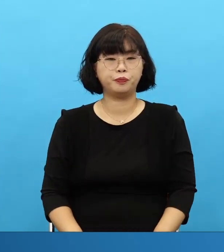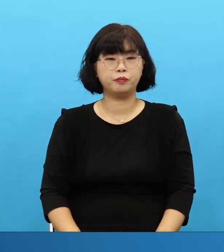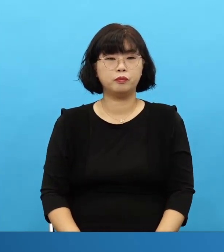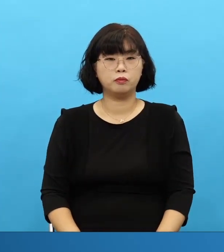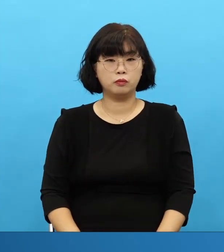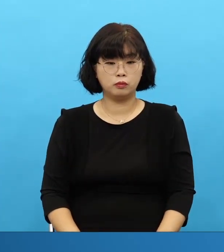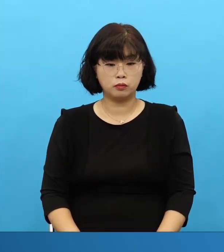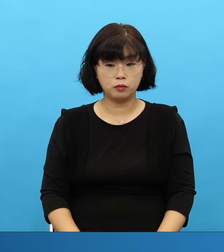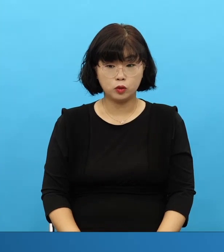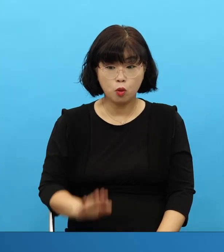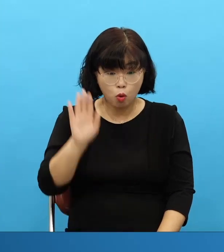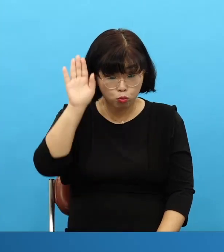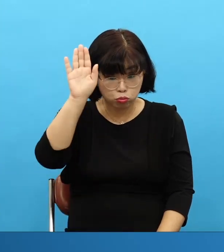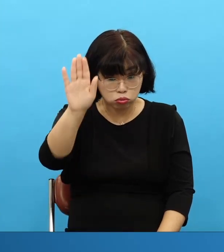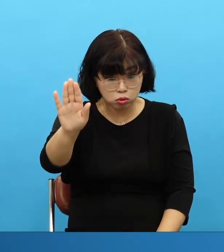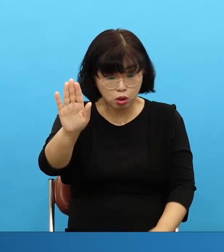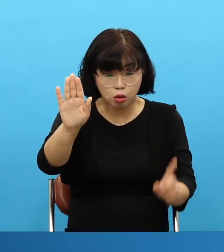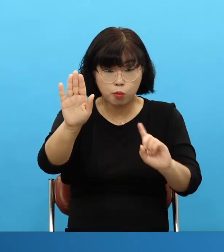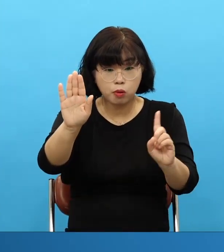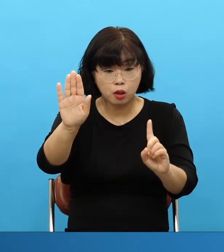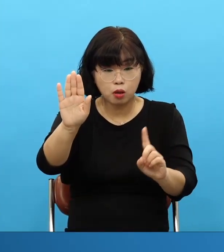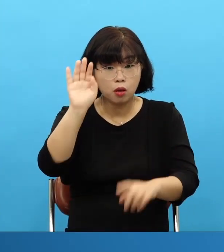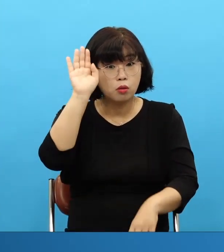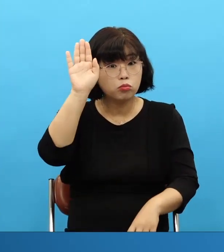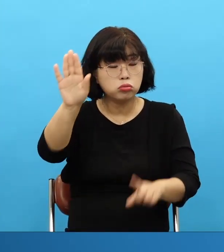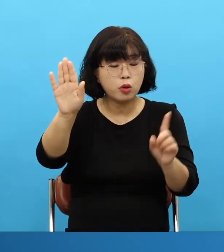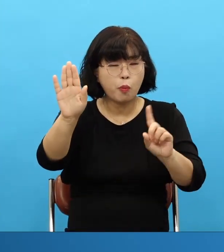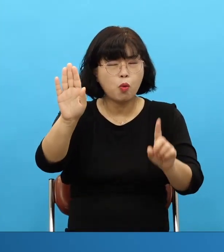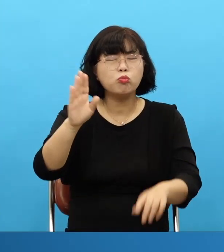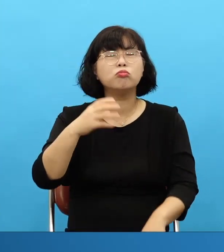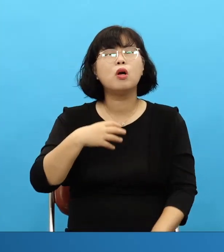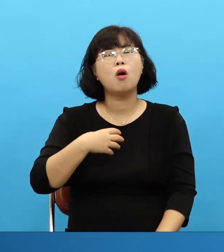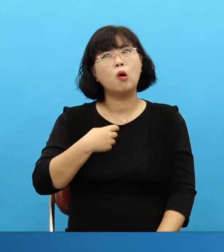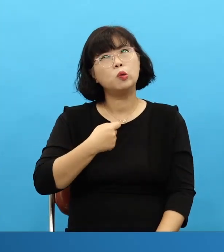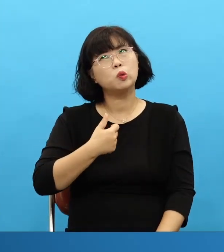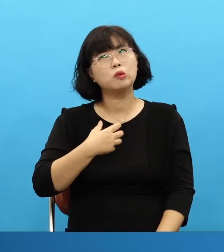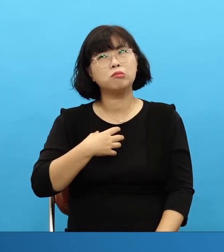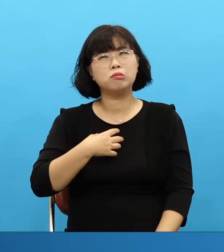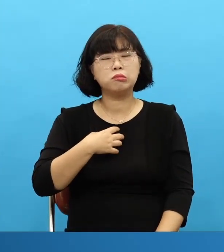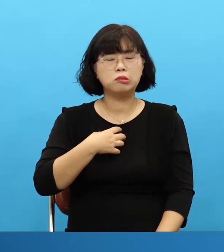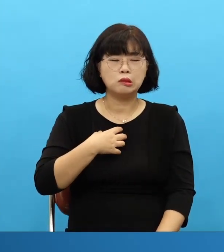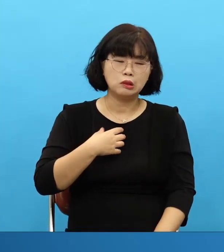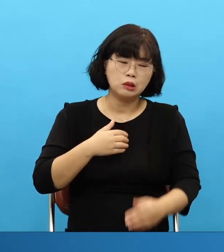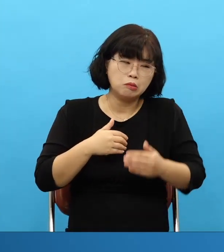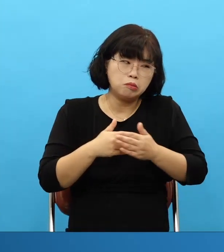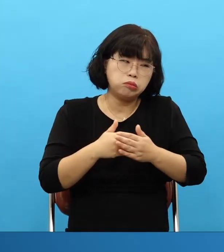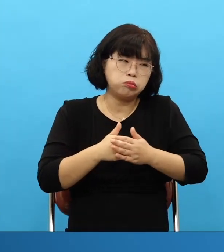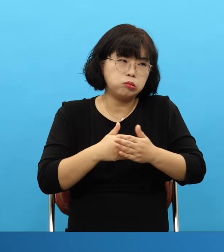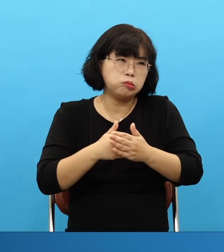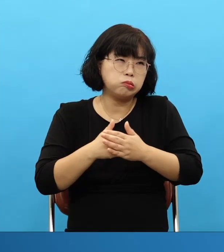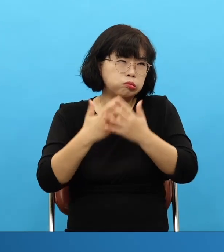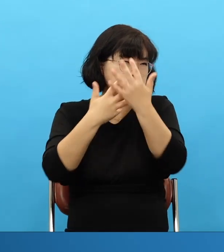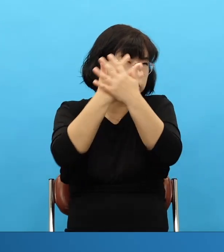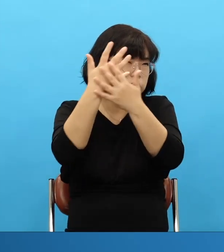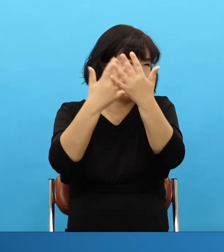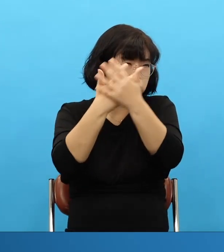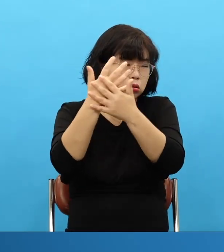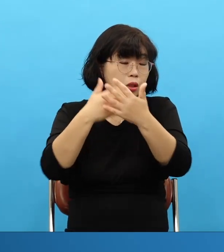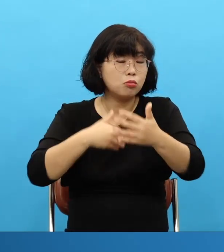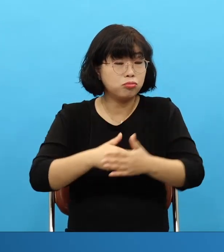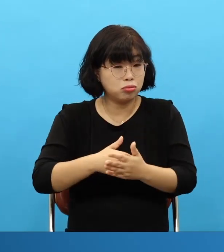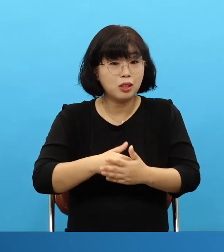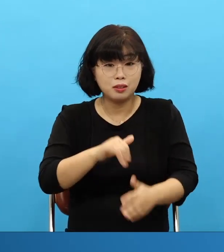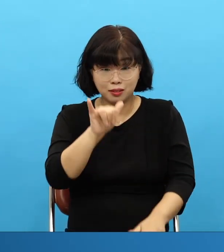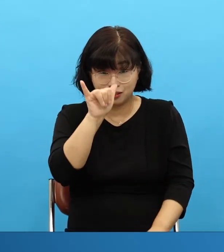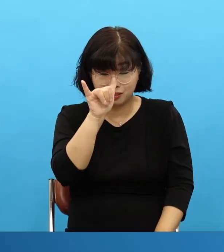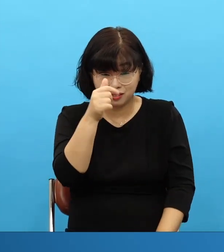자칫 잘못하면은 불안한 거죠. And with one misstep or one misunderstanding, 불안하잖아요. your future may seem very uncertain and 그러나 anxious.